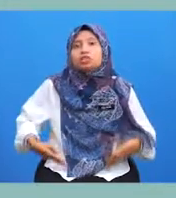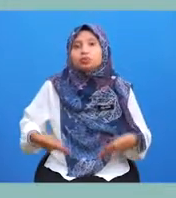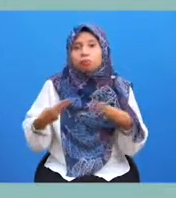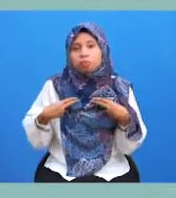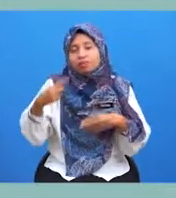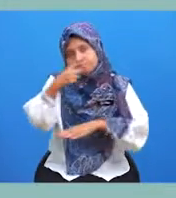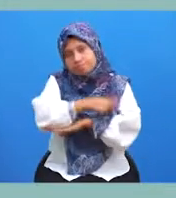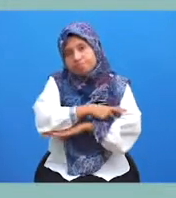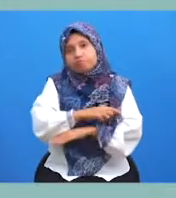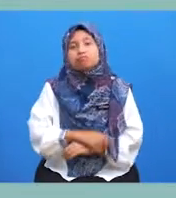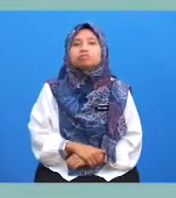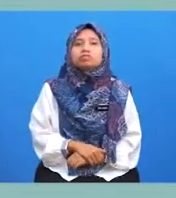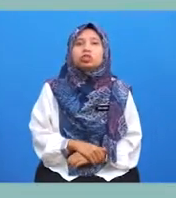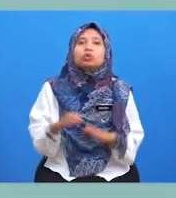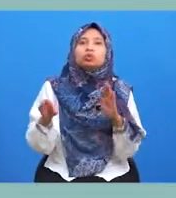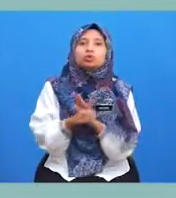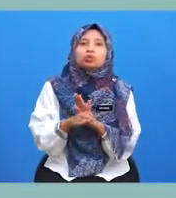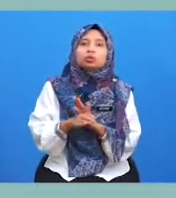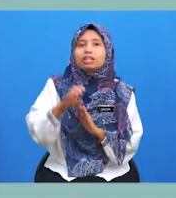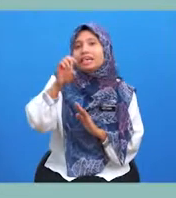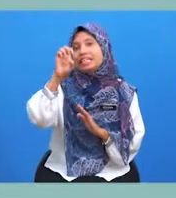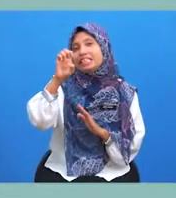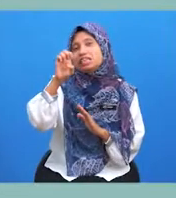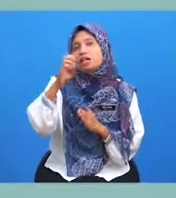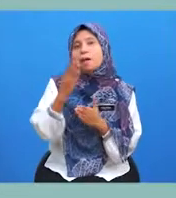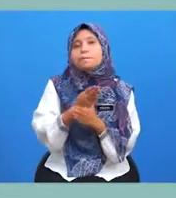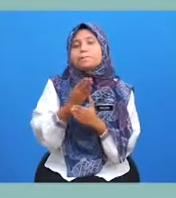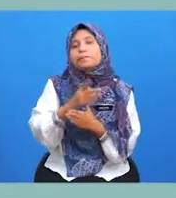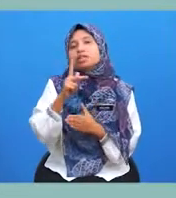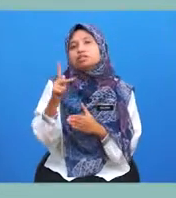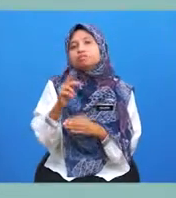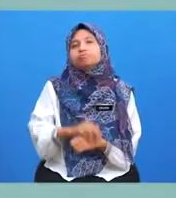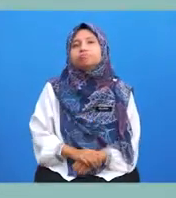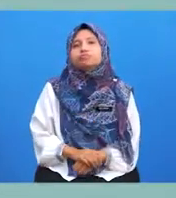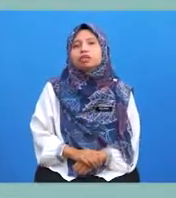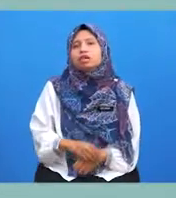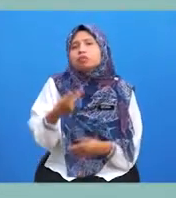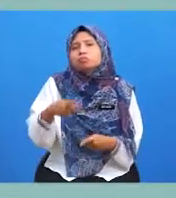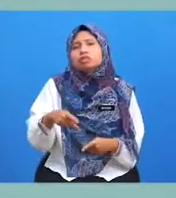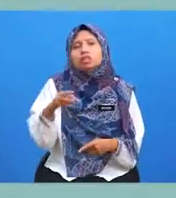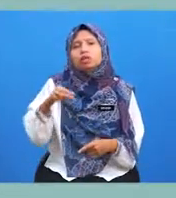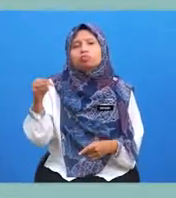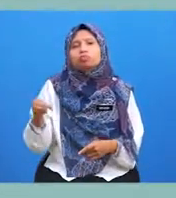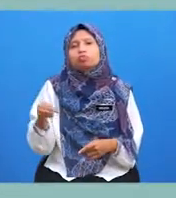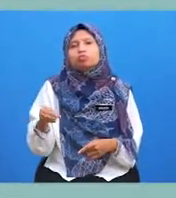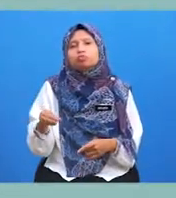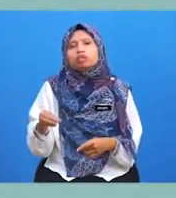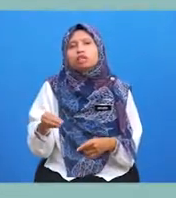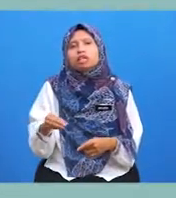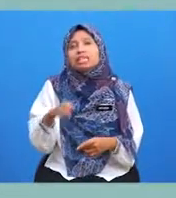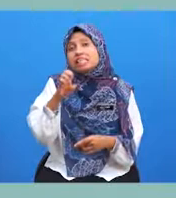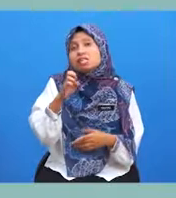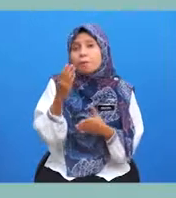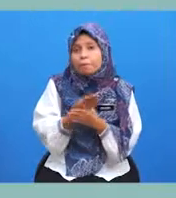kehidupan seharian. Contohnya, e-perbankan. Pernahkah murid-murid mendengar